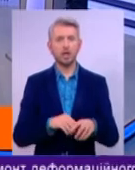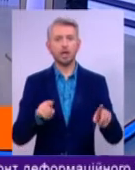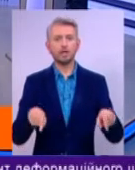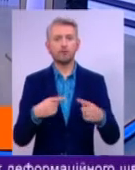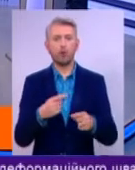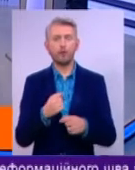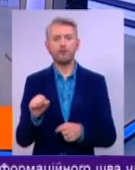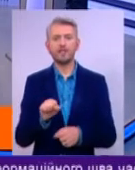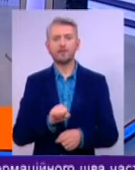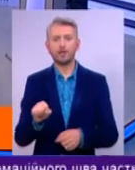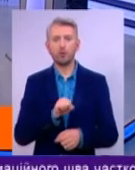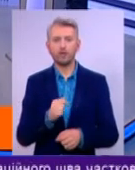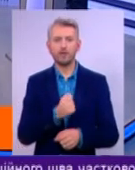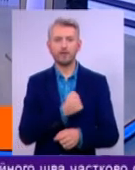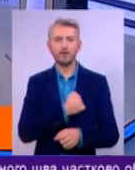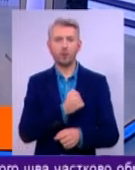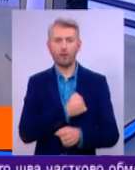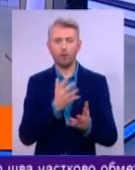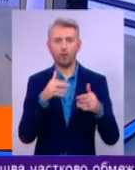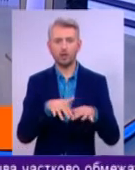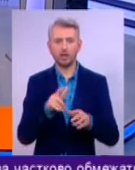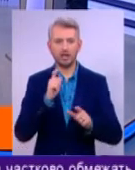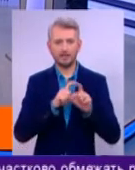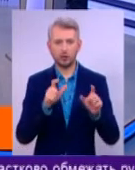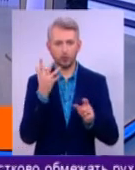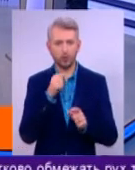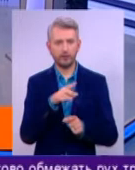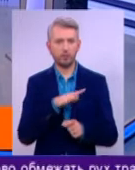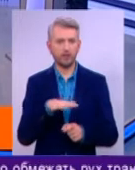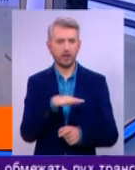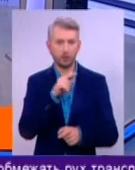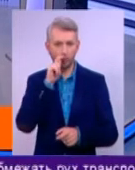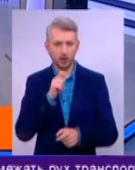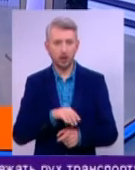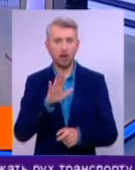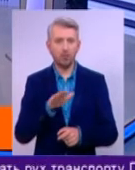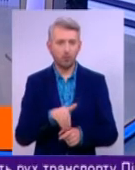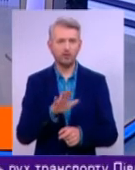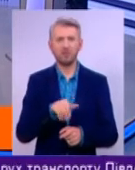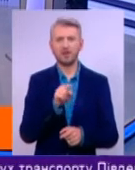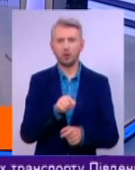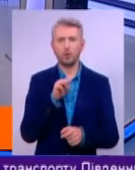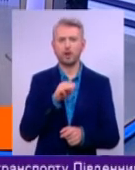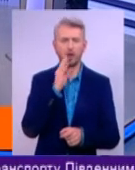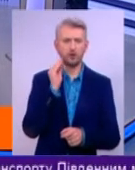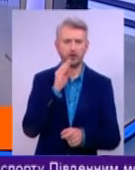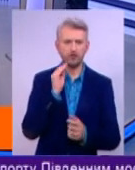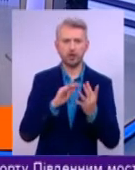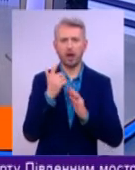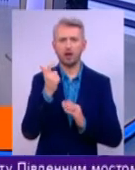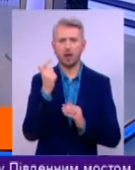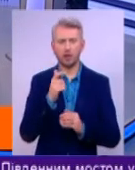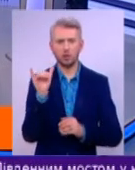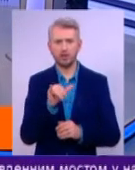Севастопольський військово-морський інститут, коли він був ще на території України. Потім, після того, Тараса Шевченка, Аграрний університет,